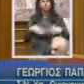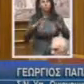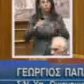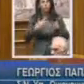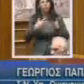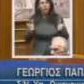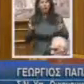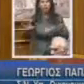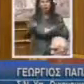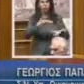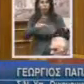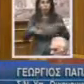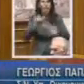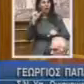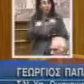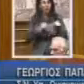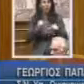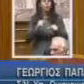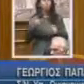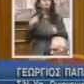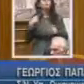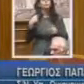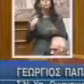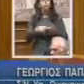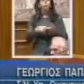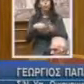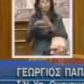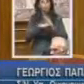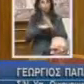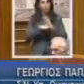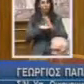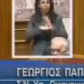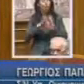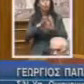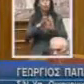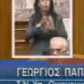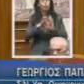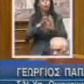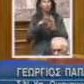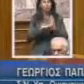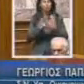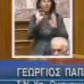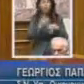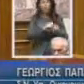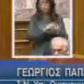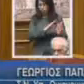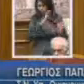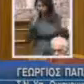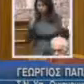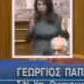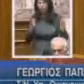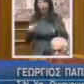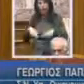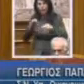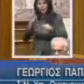για την αναμόρφωση του φορολογικού συστήματος. Με αυστηρό χρονοδιάγραμμα, ώστε το φορολογικό νομοσχέδιο να κατεθεί για ψήφιση στη Βουλή στις